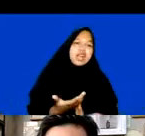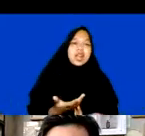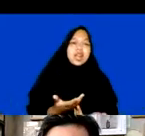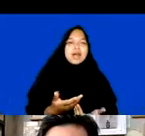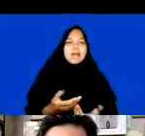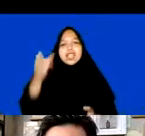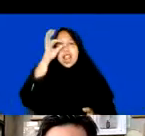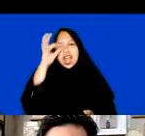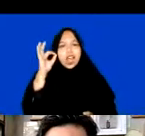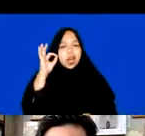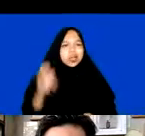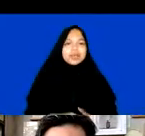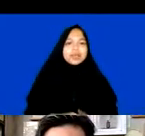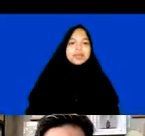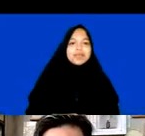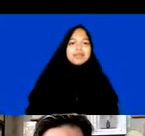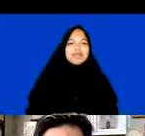terinspirasi dari banyak film-film